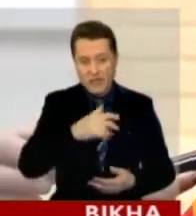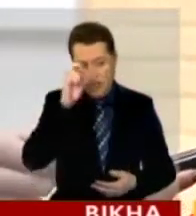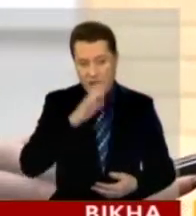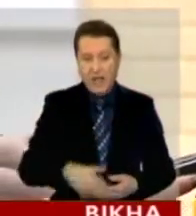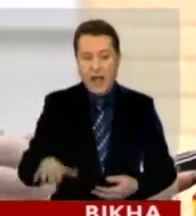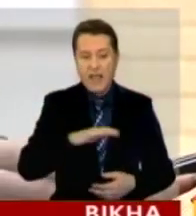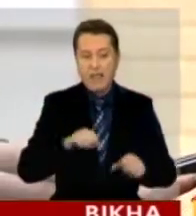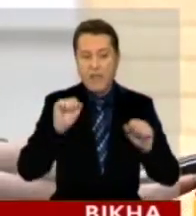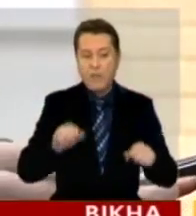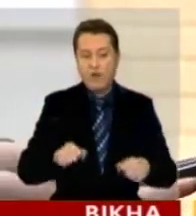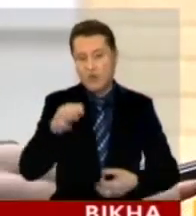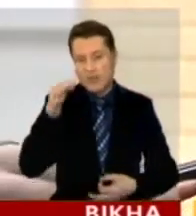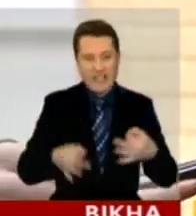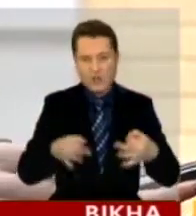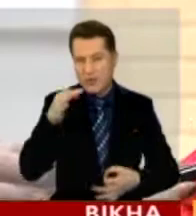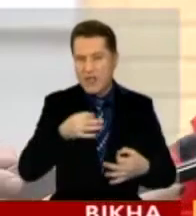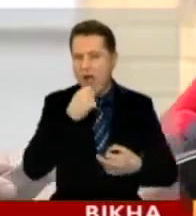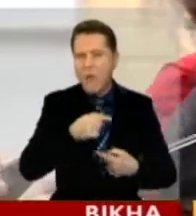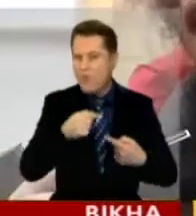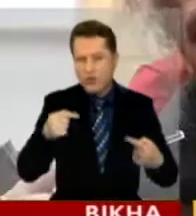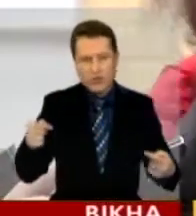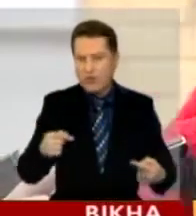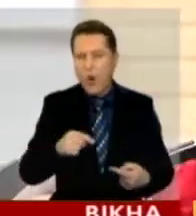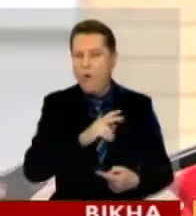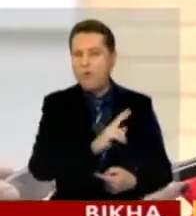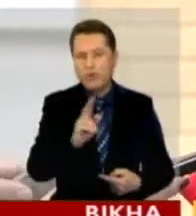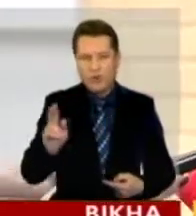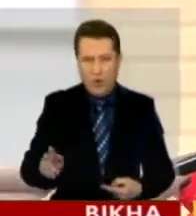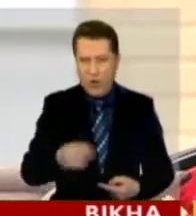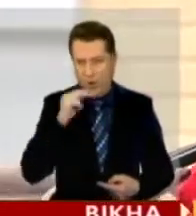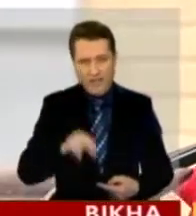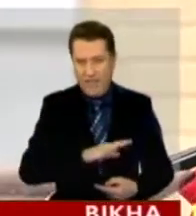можуть засудити за будь-що і невинну людину теж.